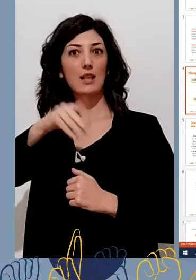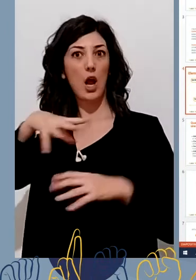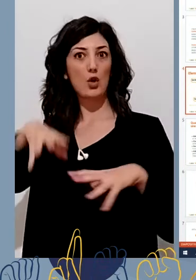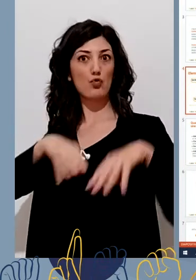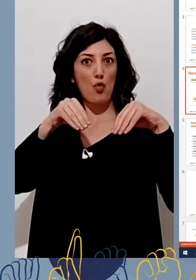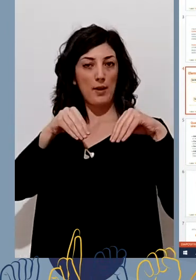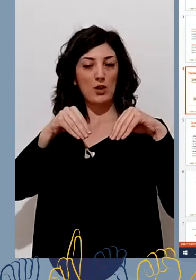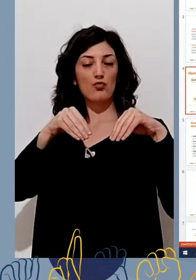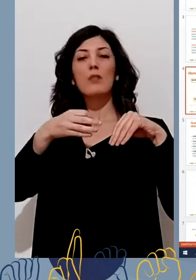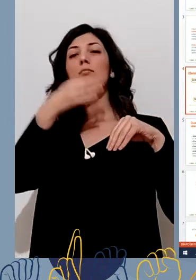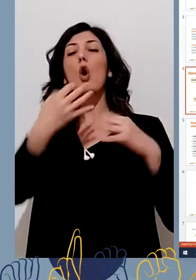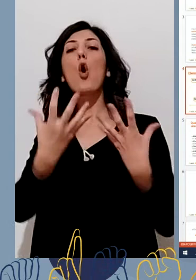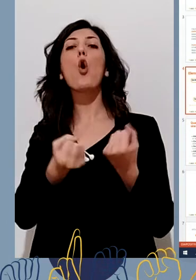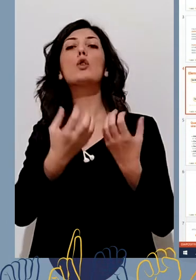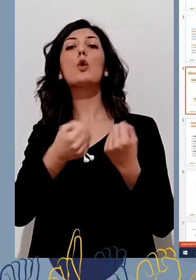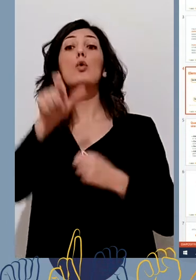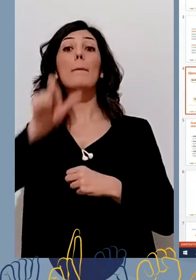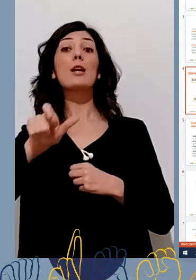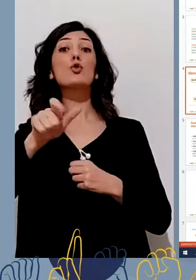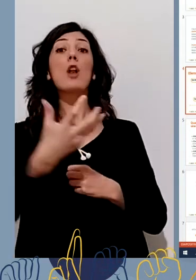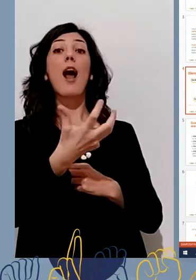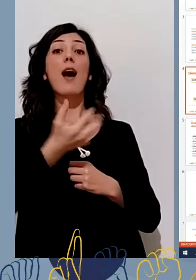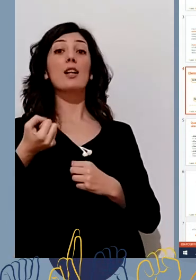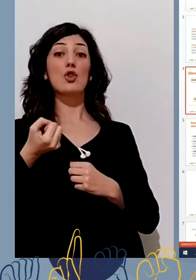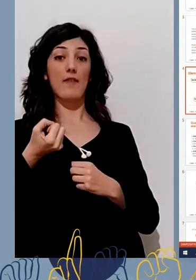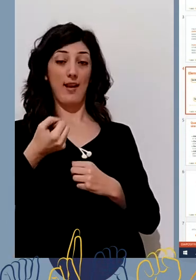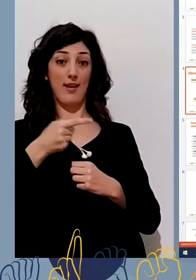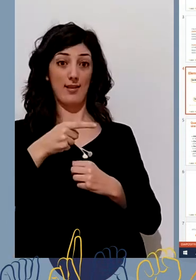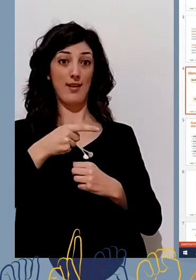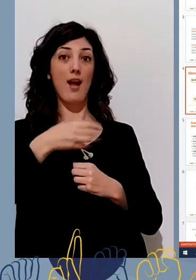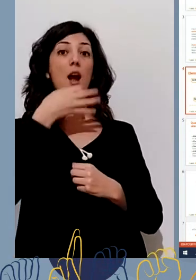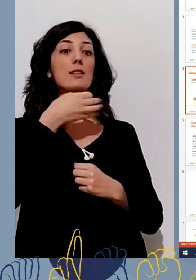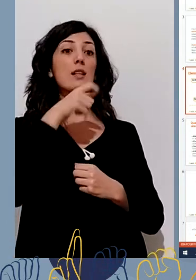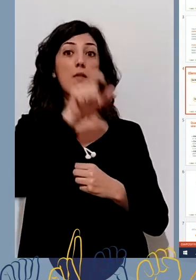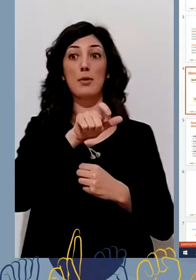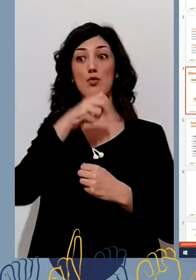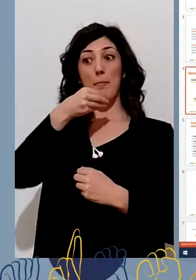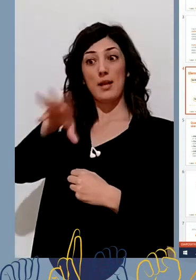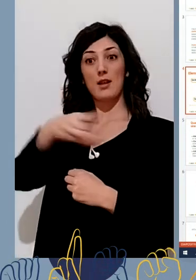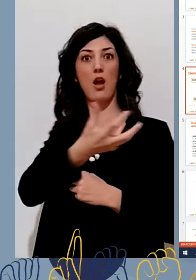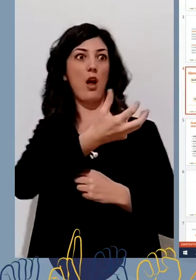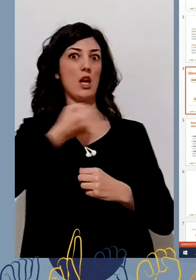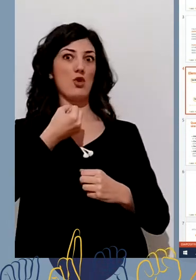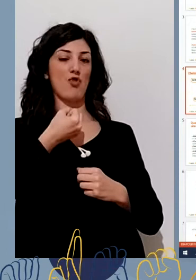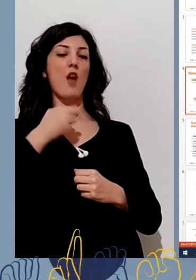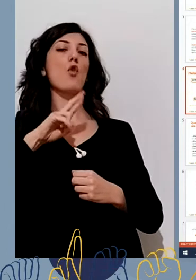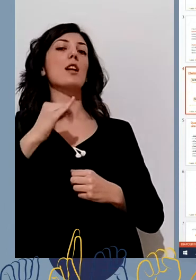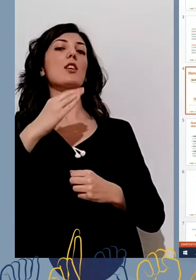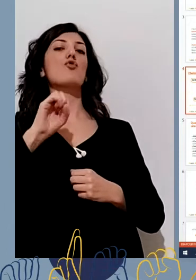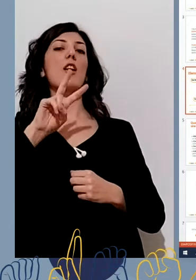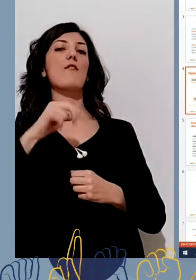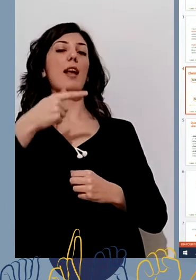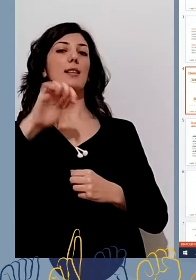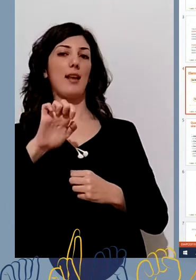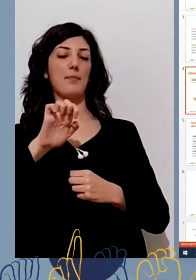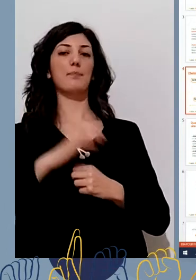mentre il ricevente è colui a cui il messaggio viene destinato. Il canale di comunicazione è il mezzo attraverso